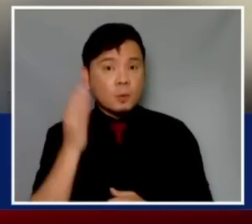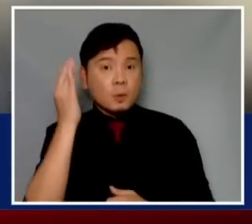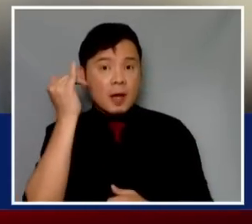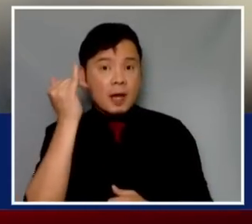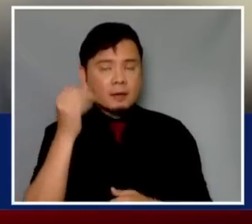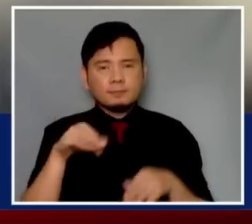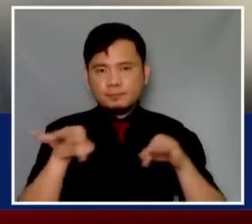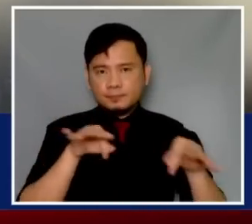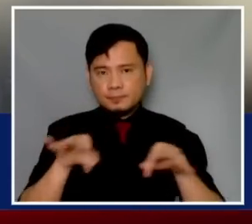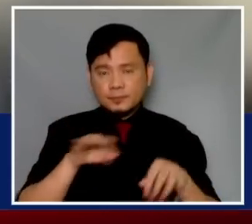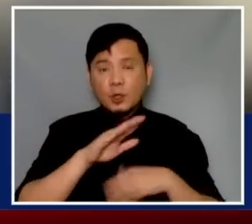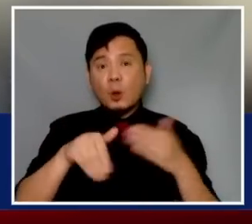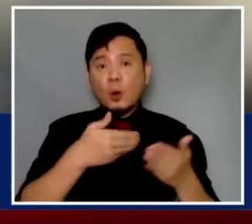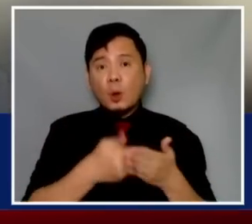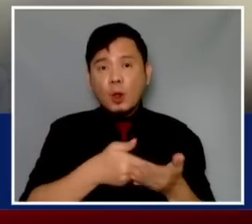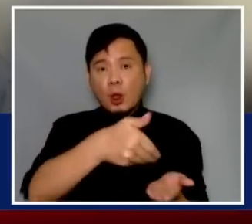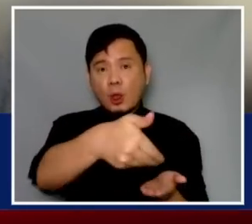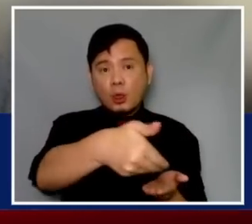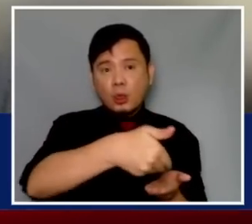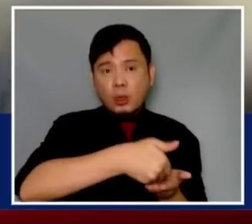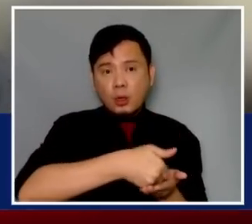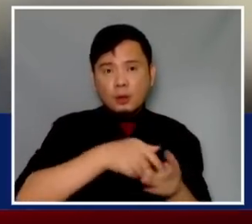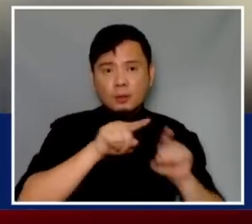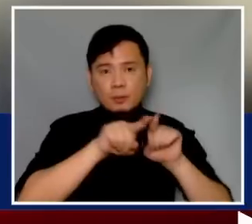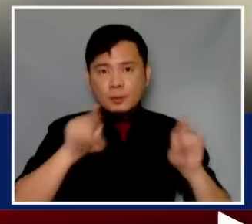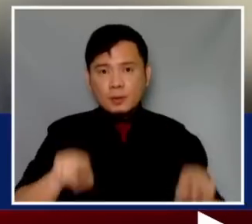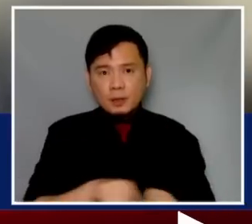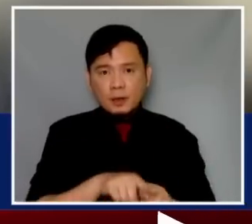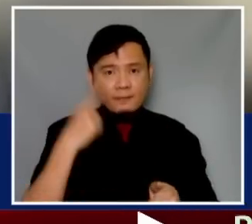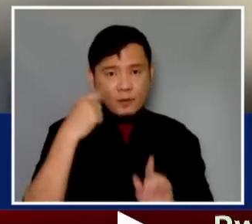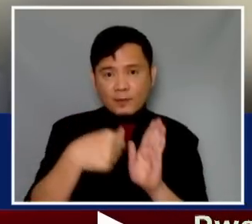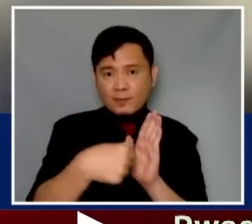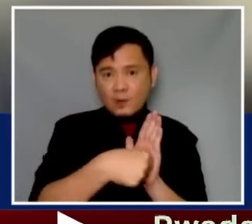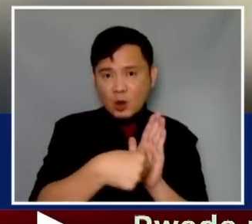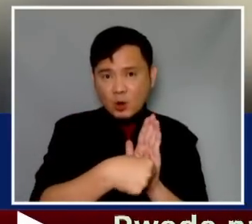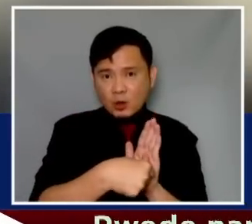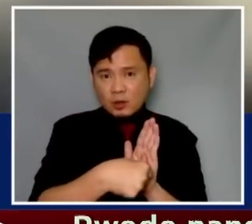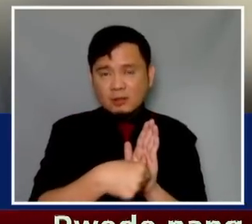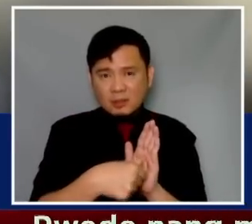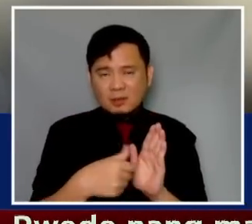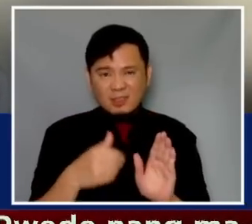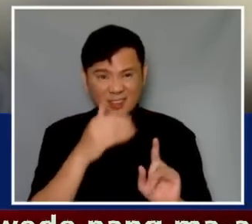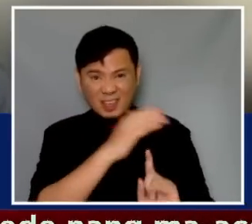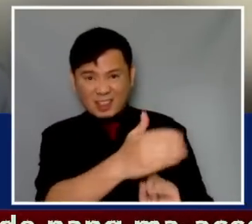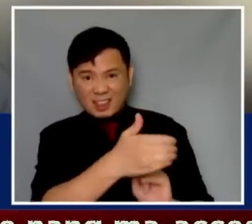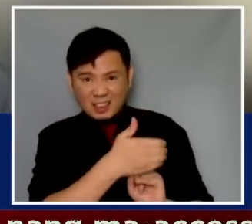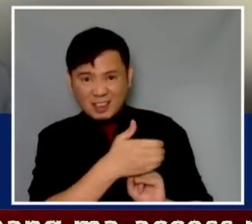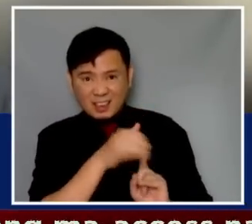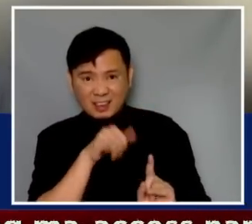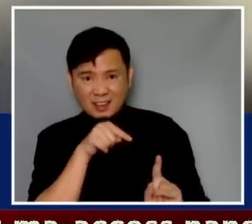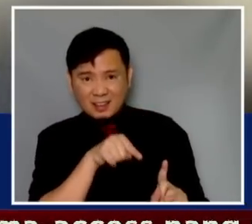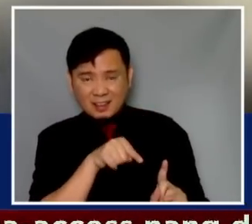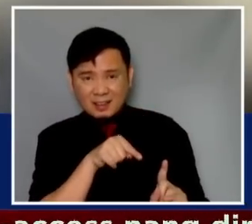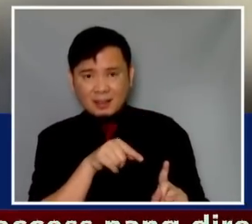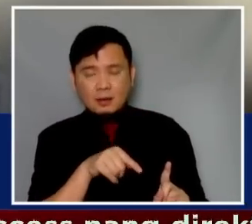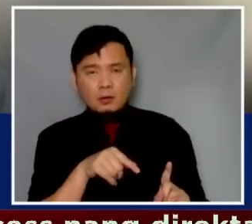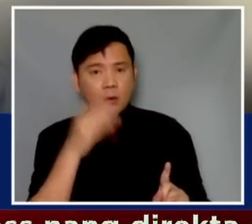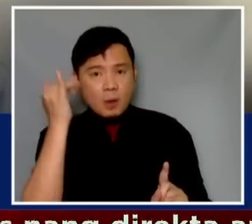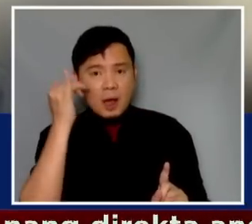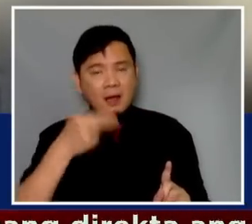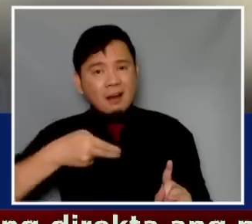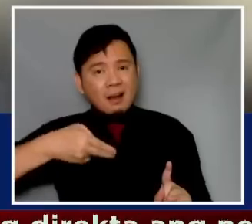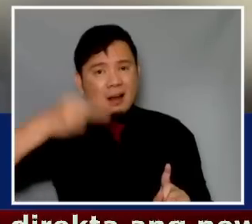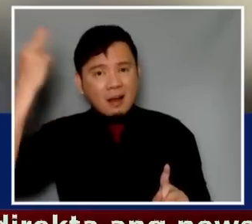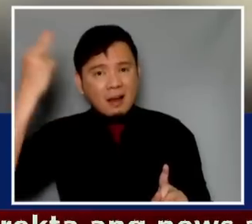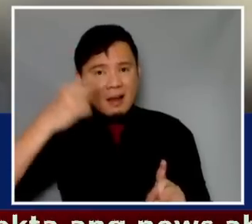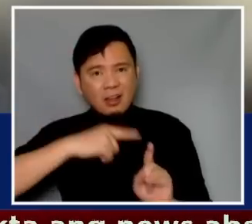mga balota ng mga botante natin na maaaring naka-isolate o dahil maaaring mataas ang temperatura o